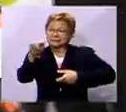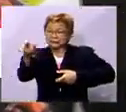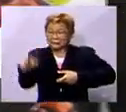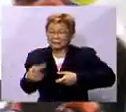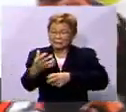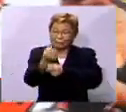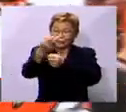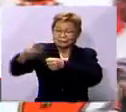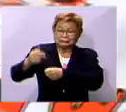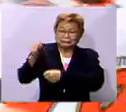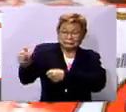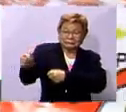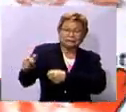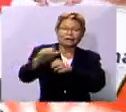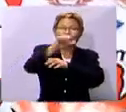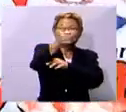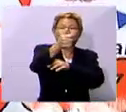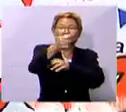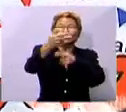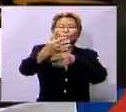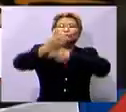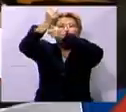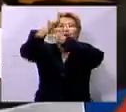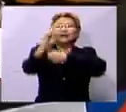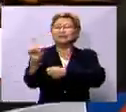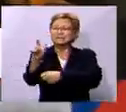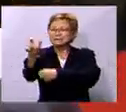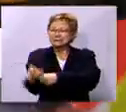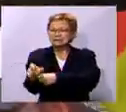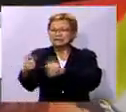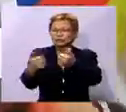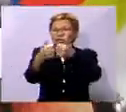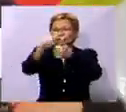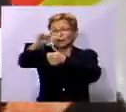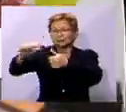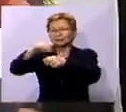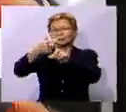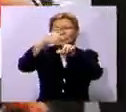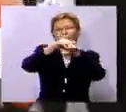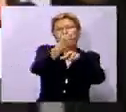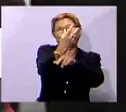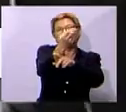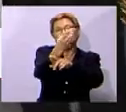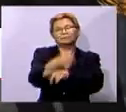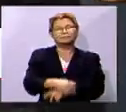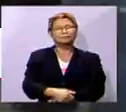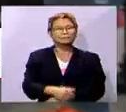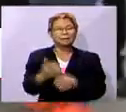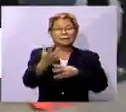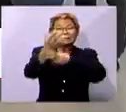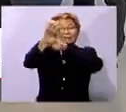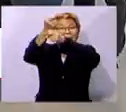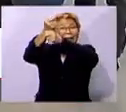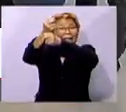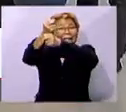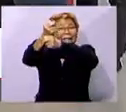mencipta sejarah tersendiri dengan 10 gelaran juara singles Kejohanan Asia daripada 12 penampilannya. Kejayaan besar yang